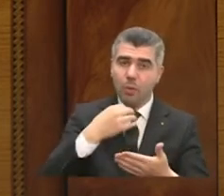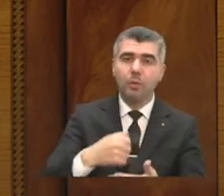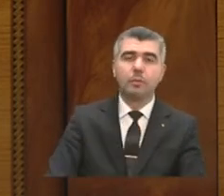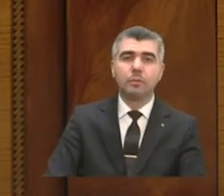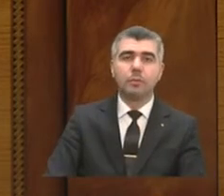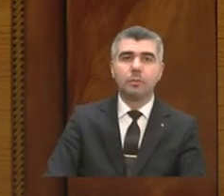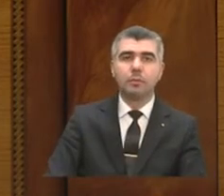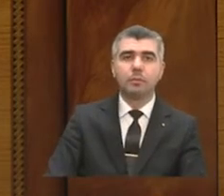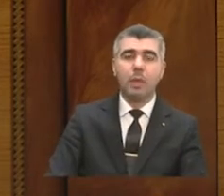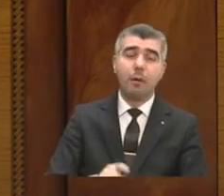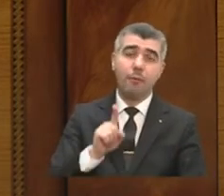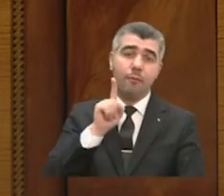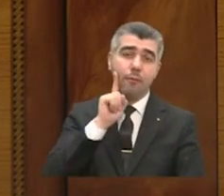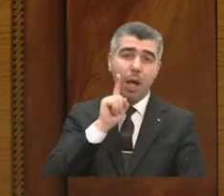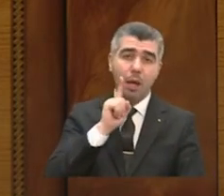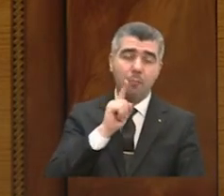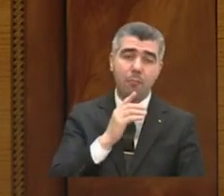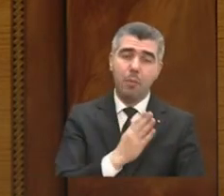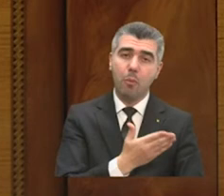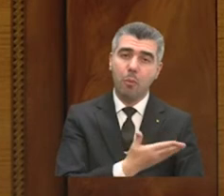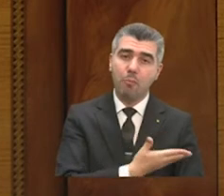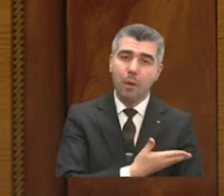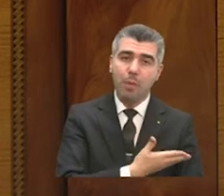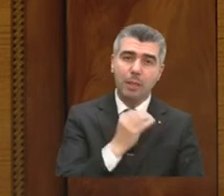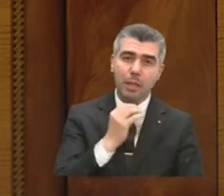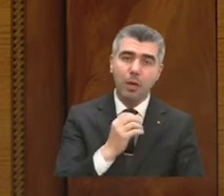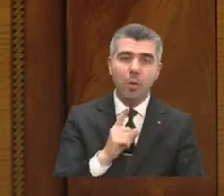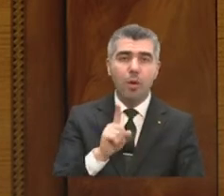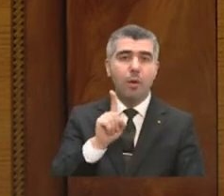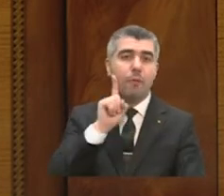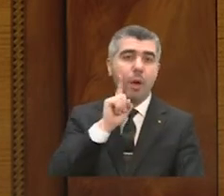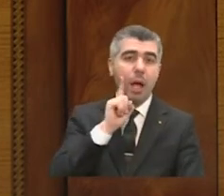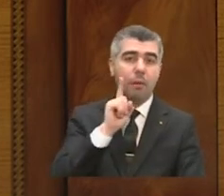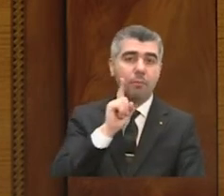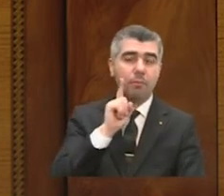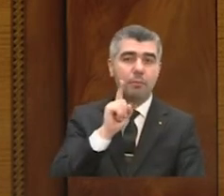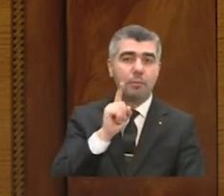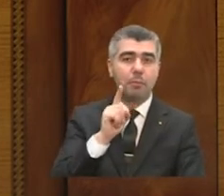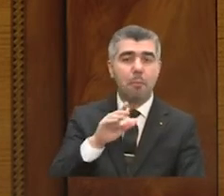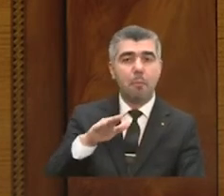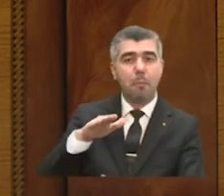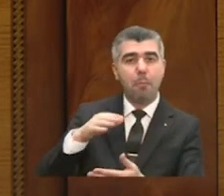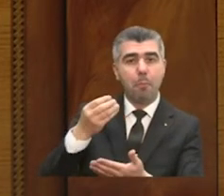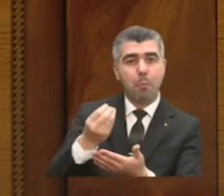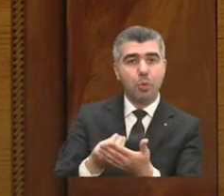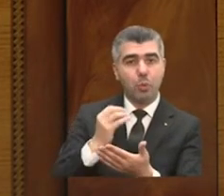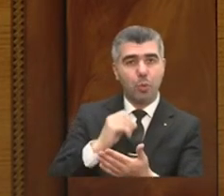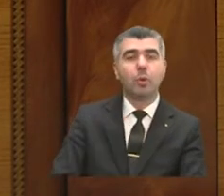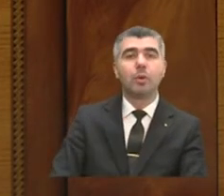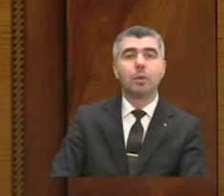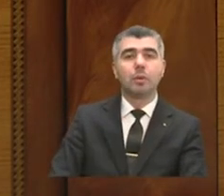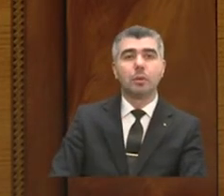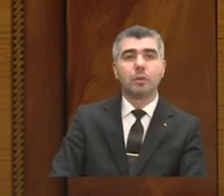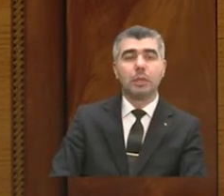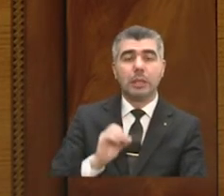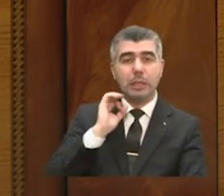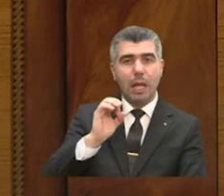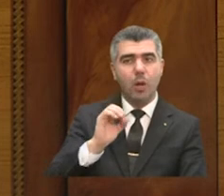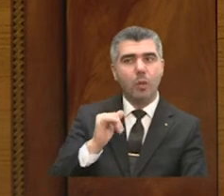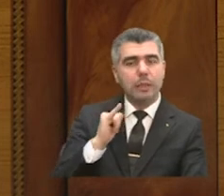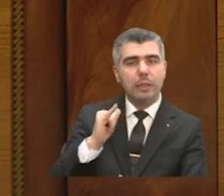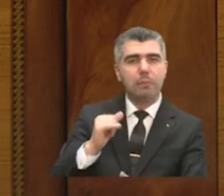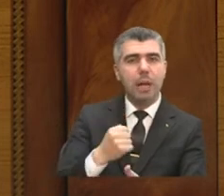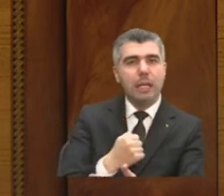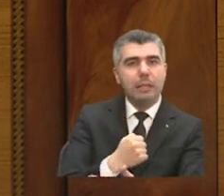jamais de défendre les victimes de violences et de viols. Je m'adresse à certains parlementaires européens qui